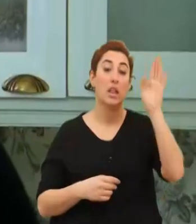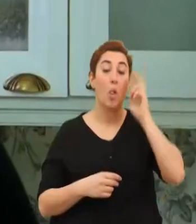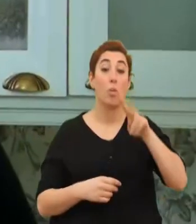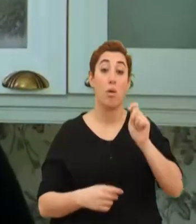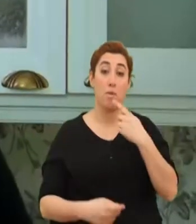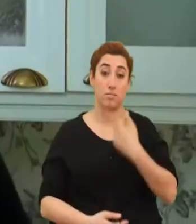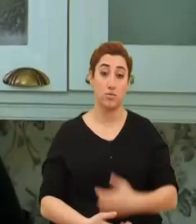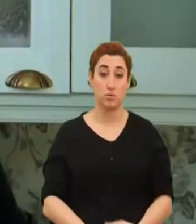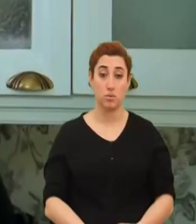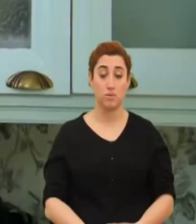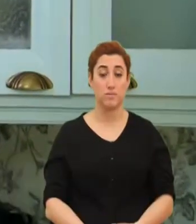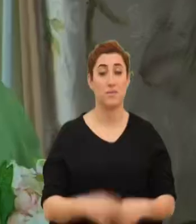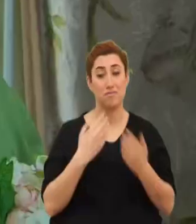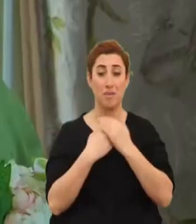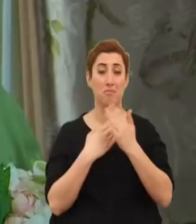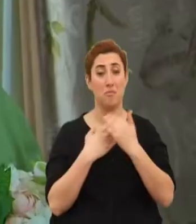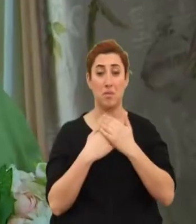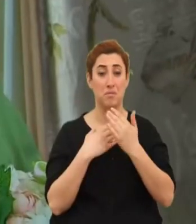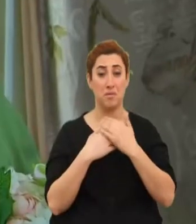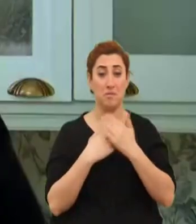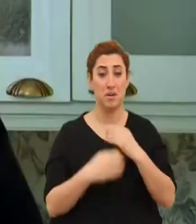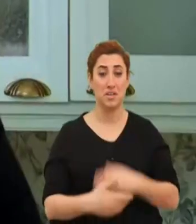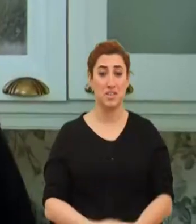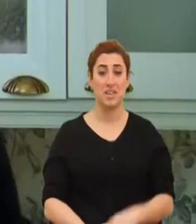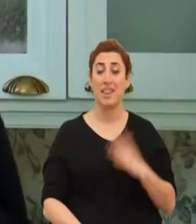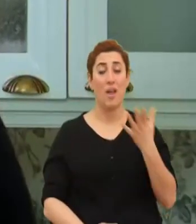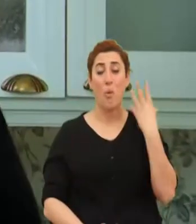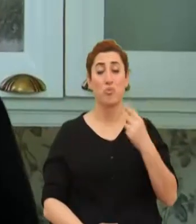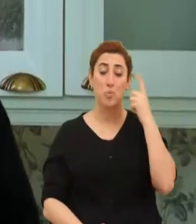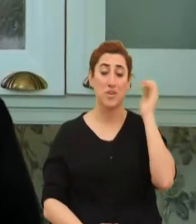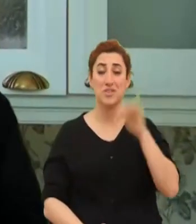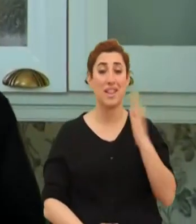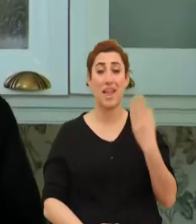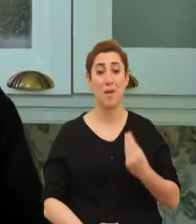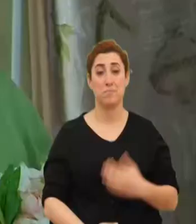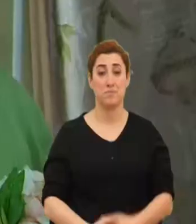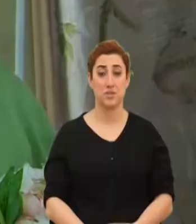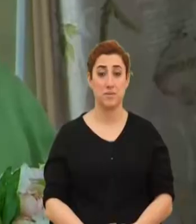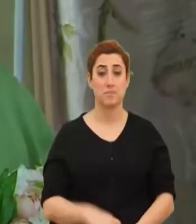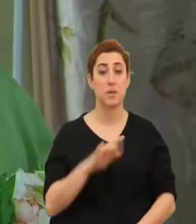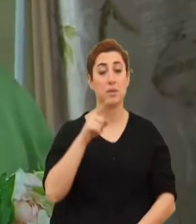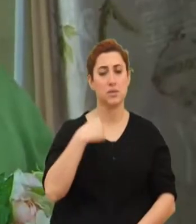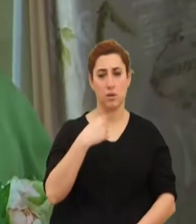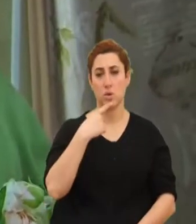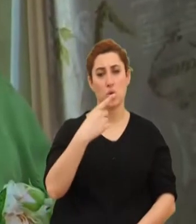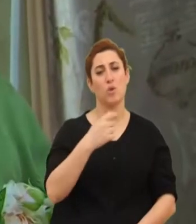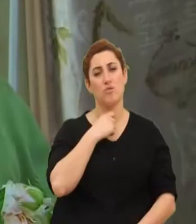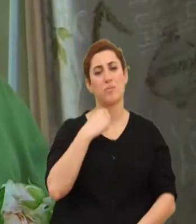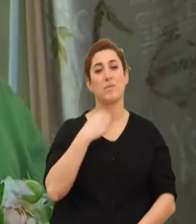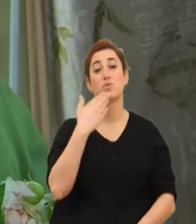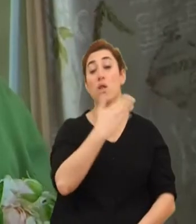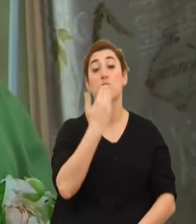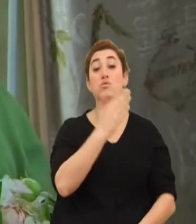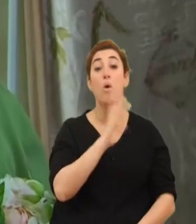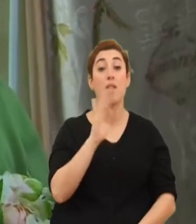bir tarafa diye. Anam, anam, anam, anam. Ah neler gelmiş bunların başına ya. Ama sana söyleyeyim, ne olur benim